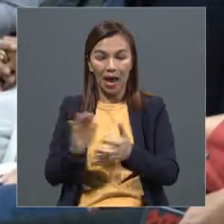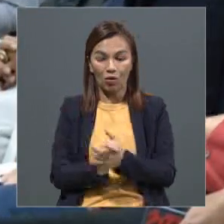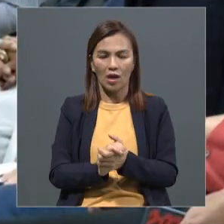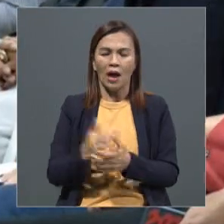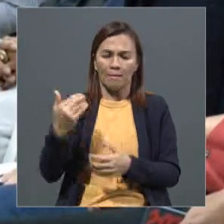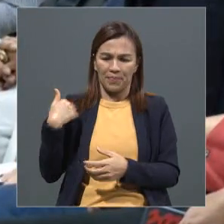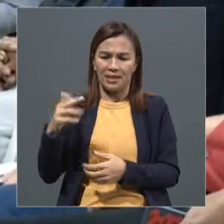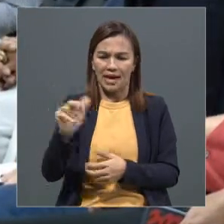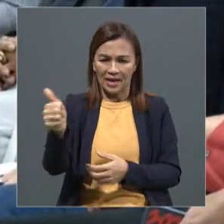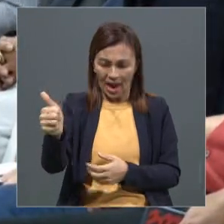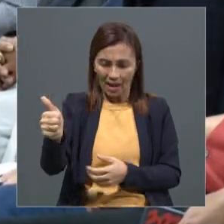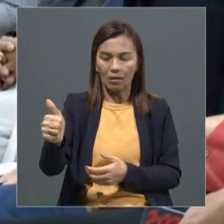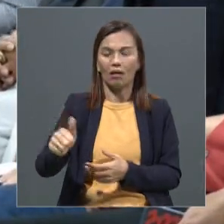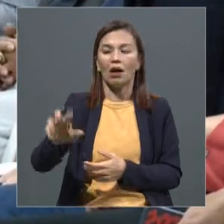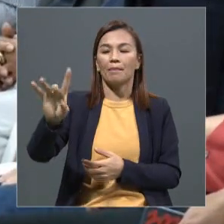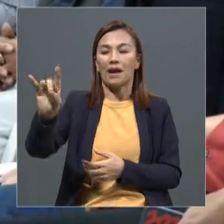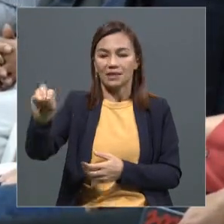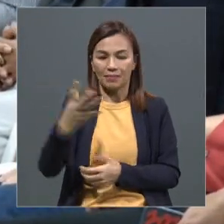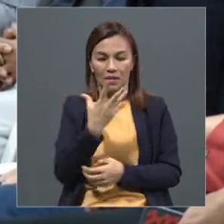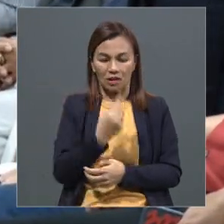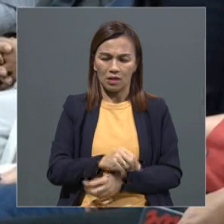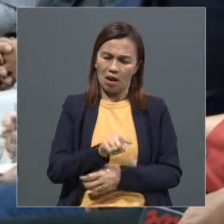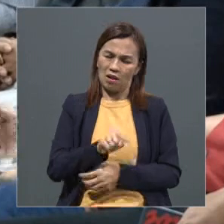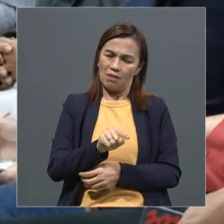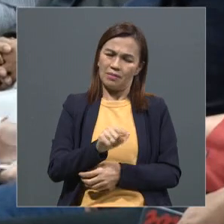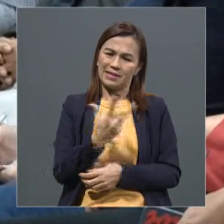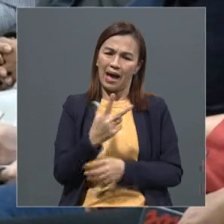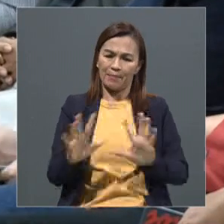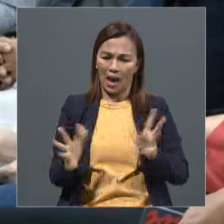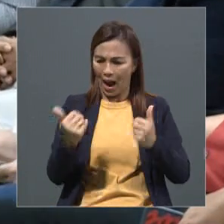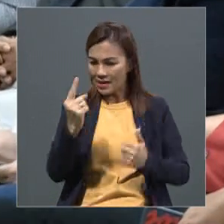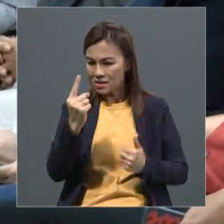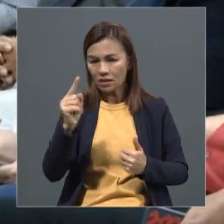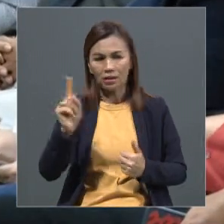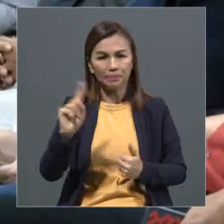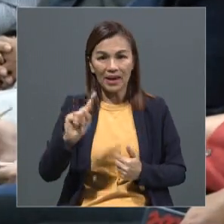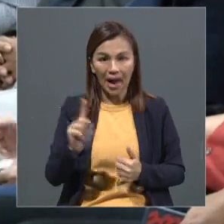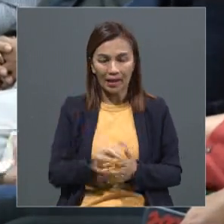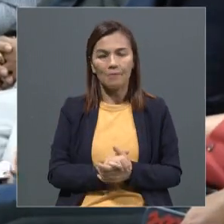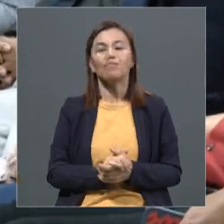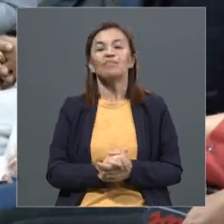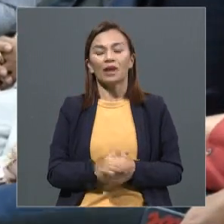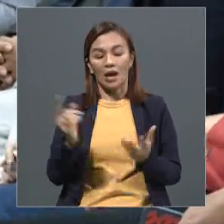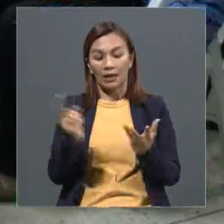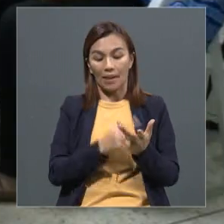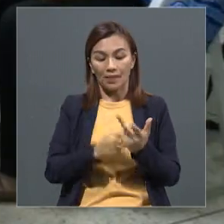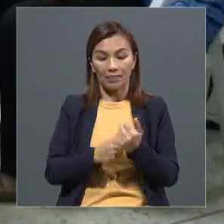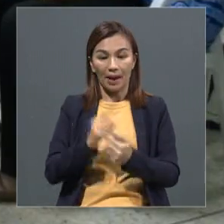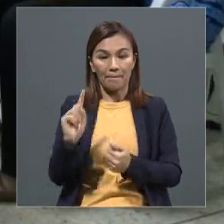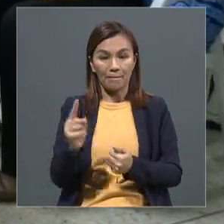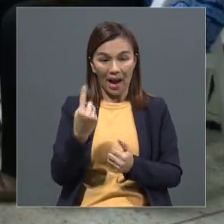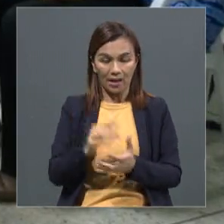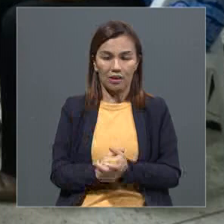ใบบัตรเสีย 3ใบอ้าวไปเป็น 83แล้วมันหายไปไหน 1นะทีนี้พอวันนี้นับคะแนนใหม่ครับปรากฏว่า